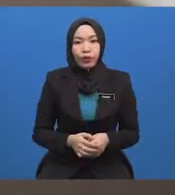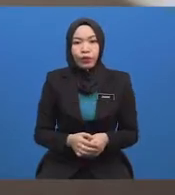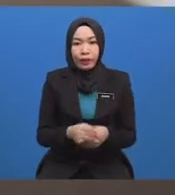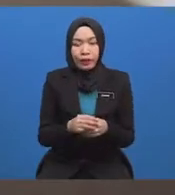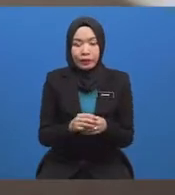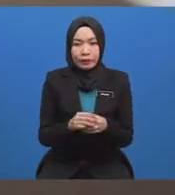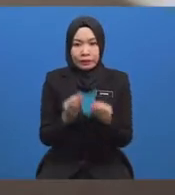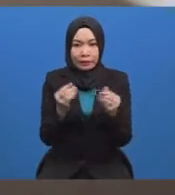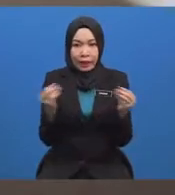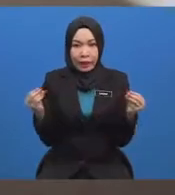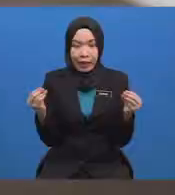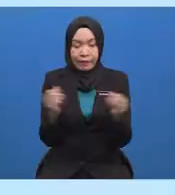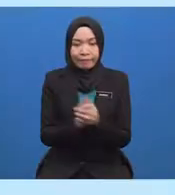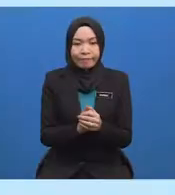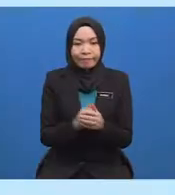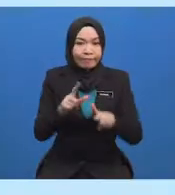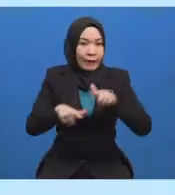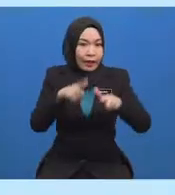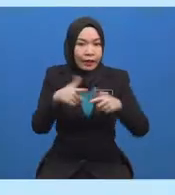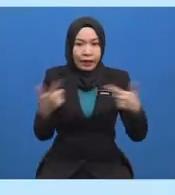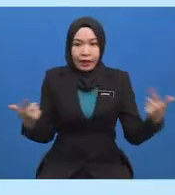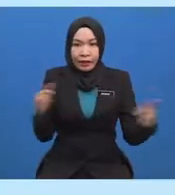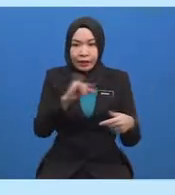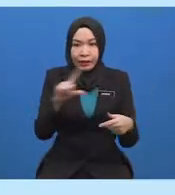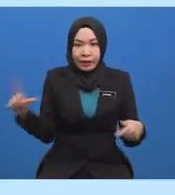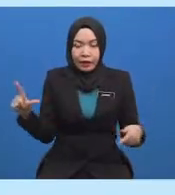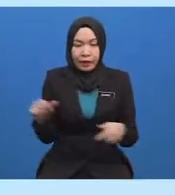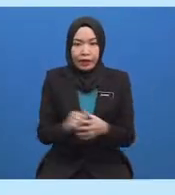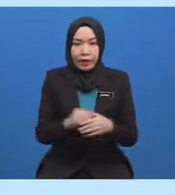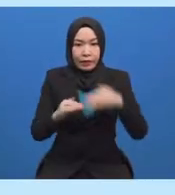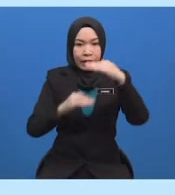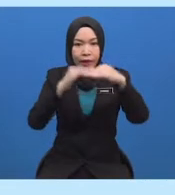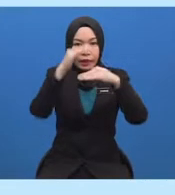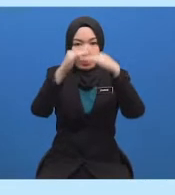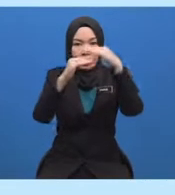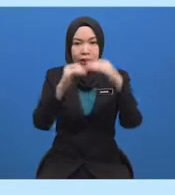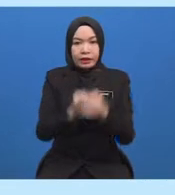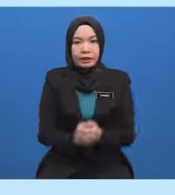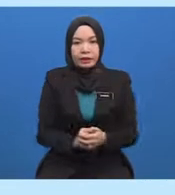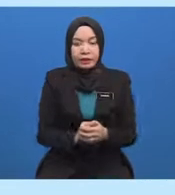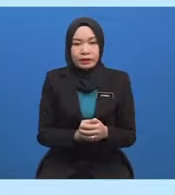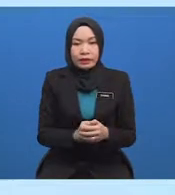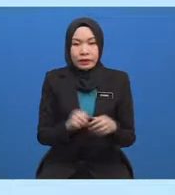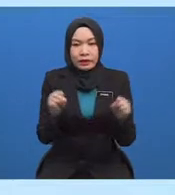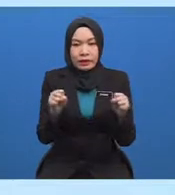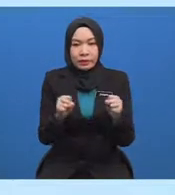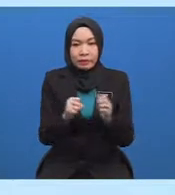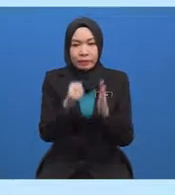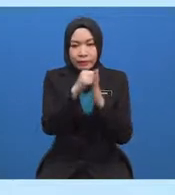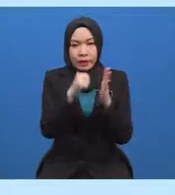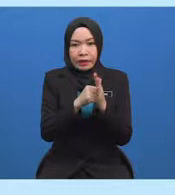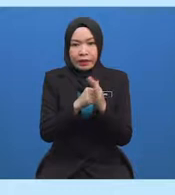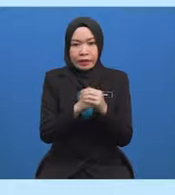pencegahan lain yang sesuai ialah membina sistem perparkiran di lereng-lereng bukit yang curam